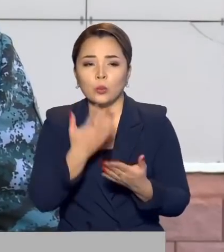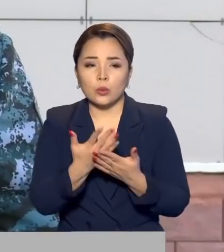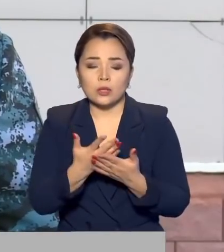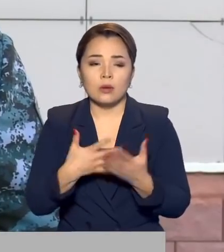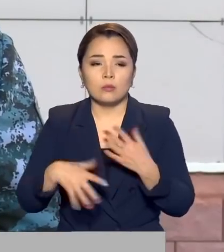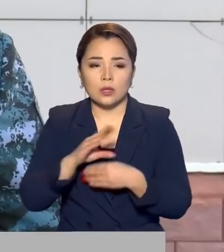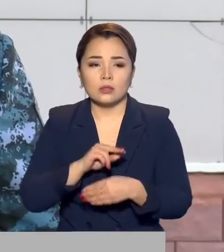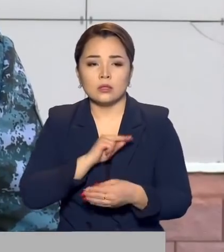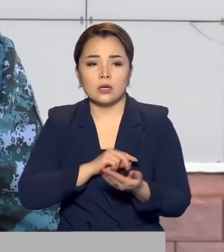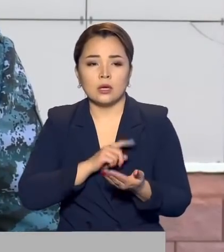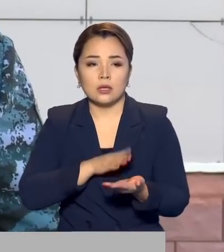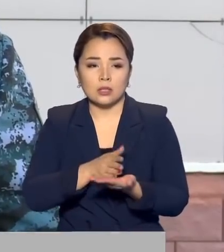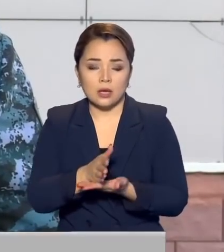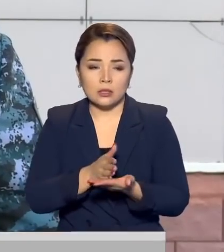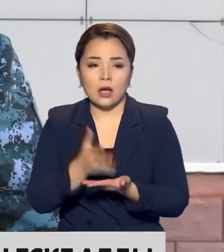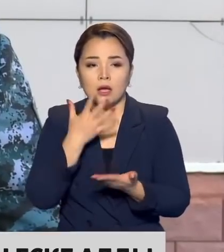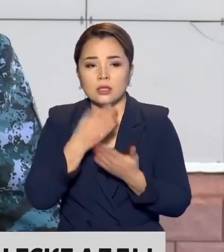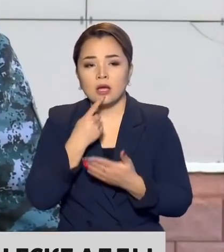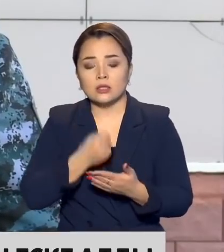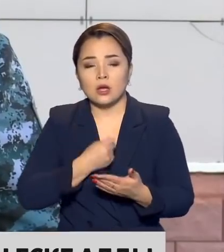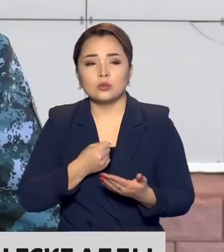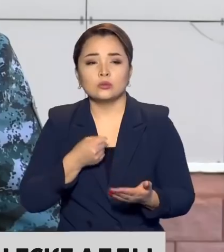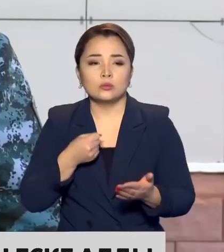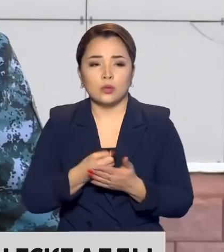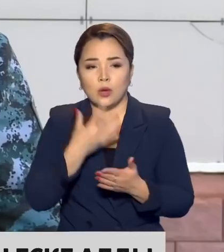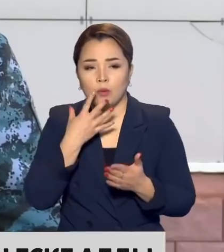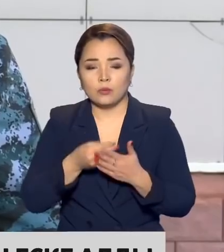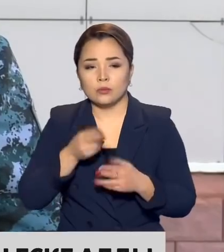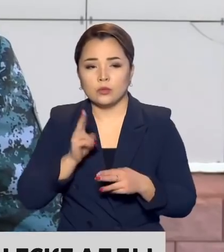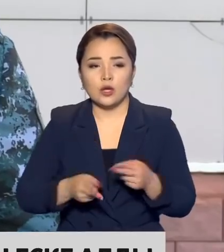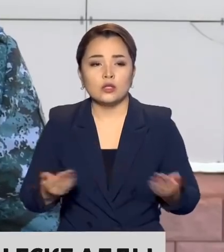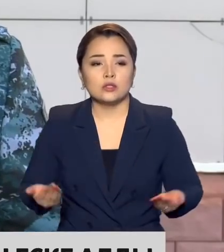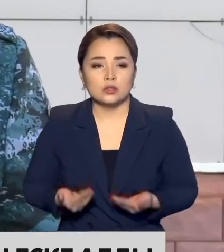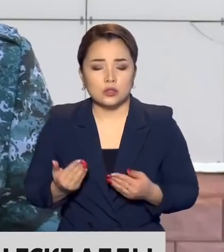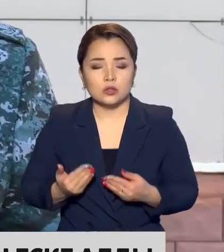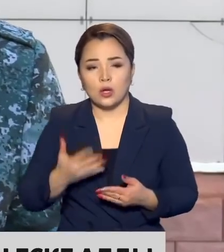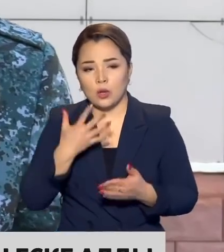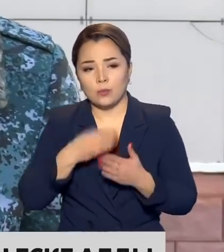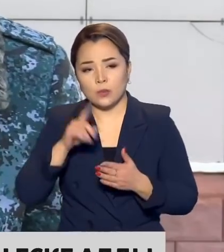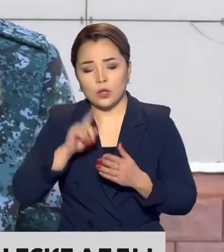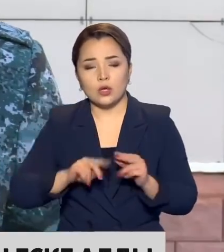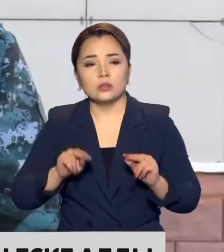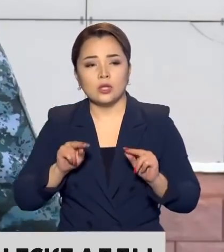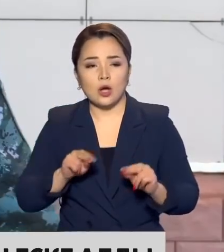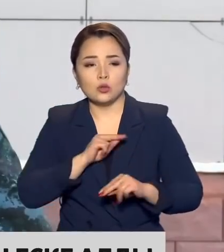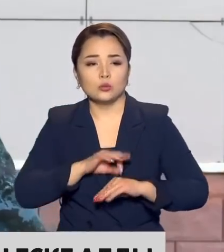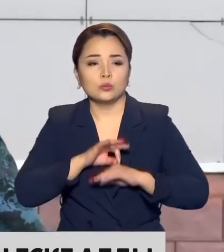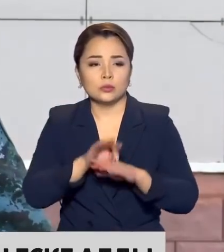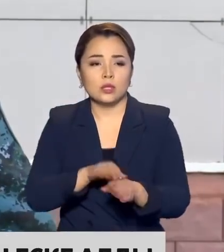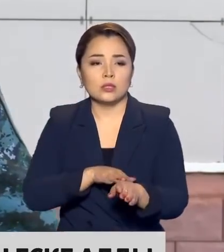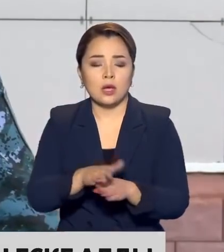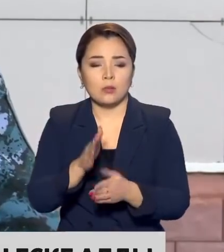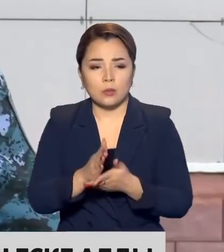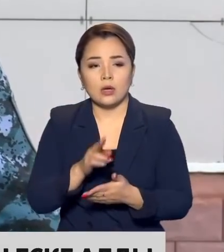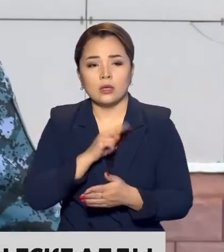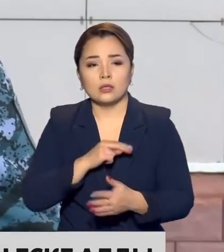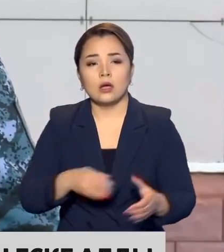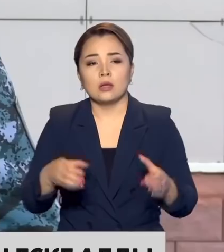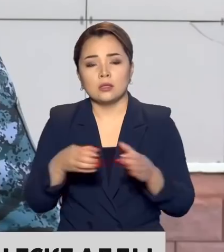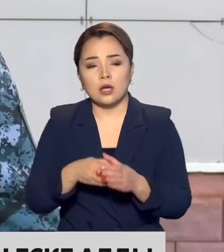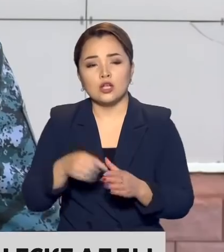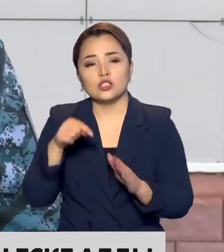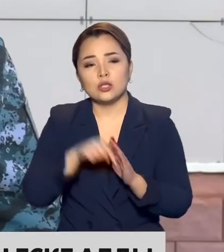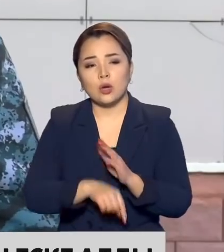әскери міндеттерін өмірлерінің соңына дейін адал орындады. Әріптесіміз туралы естелік ішкі